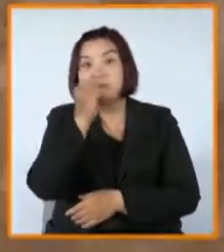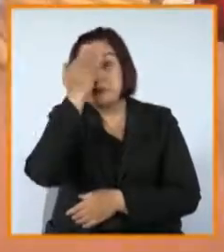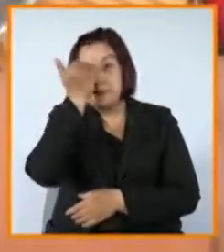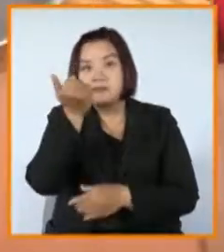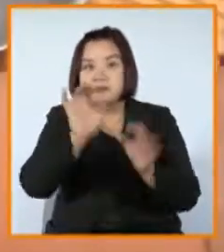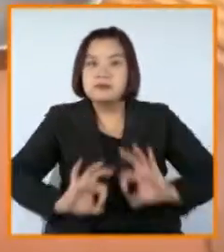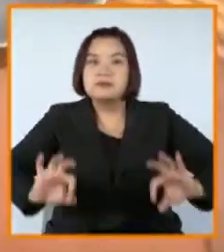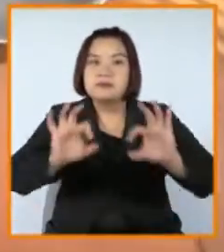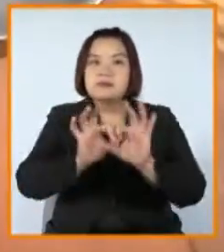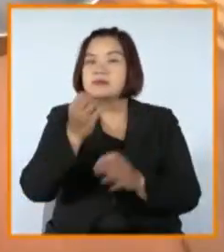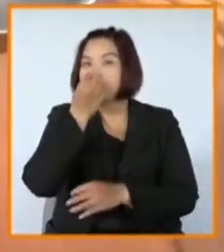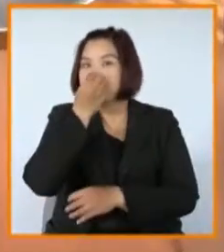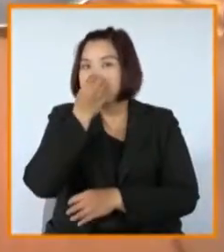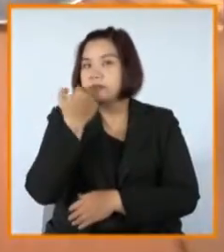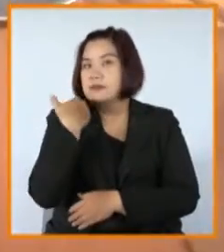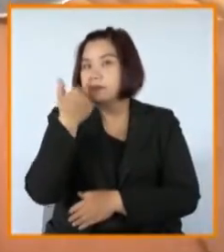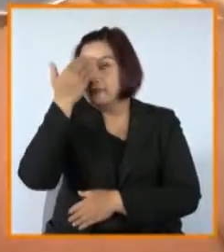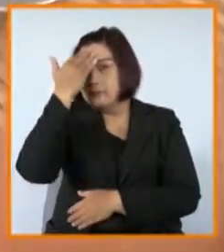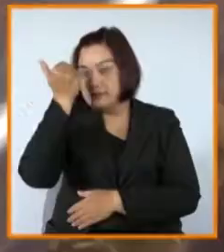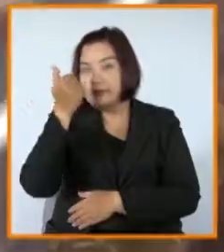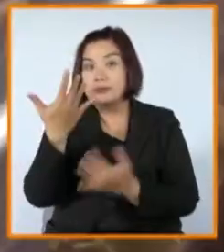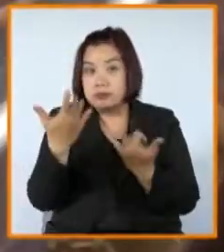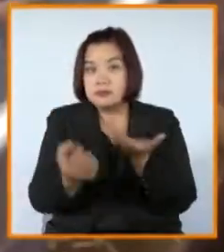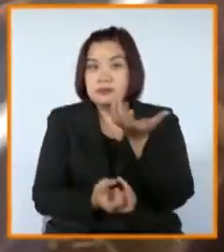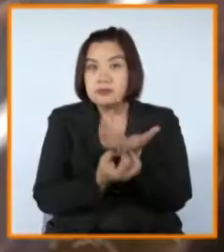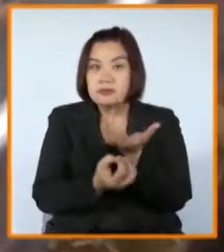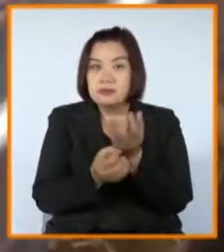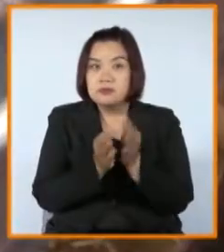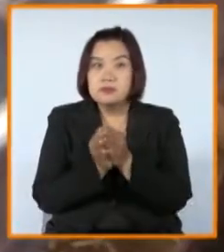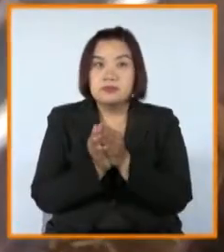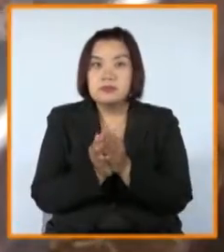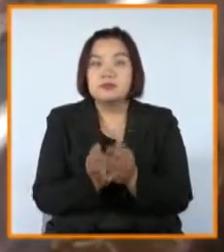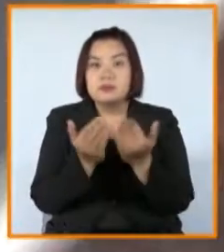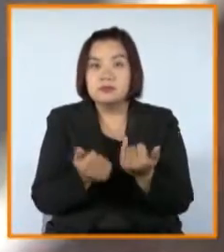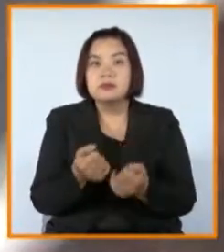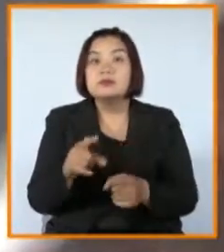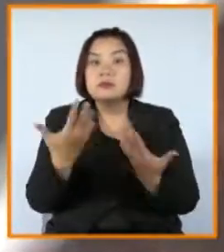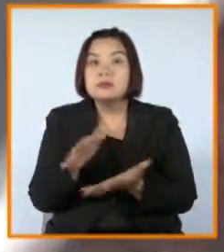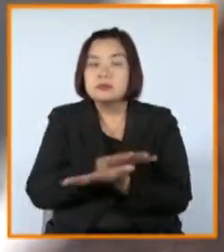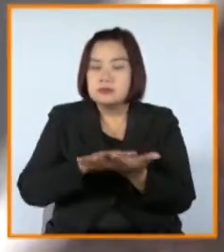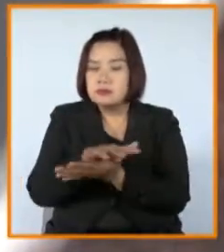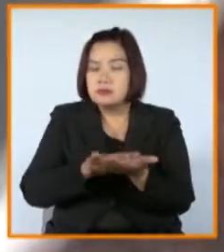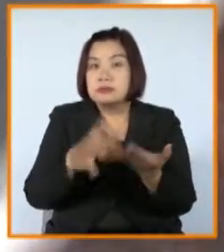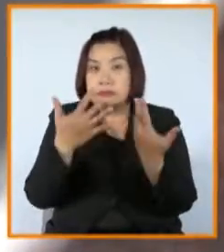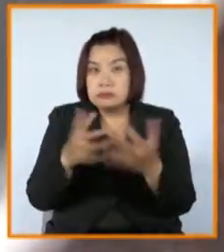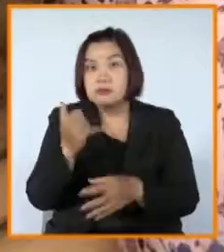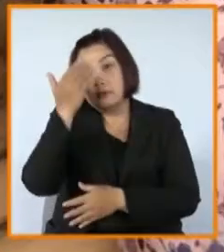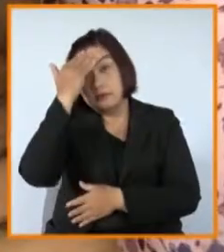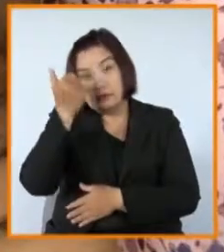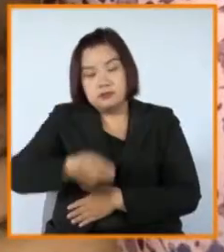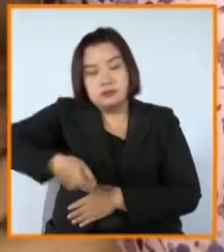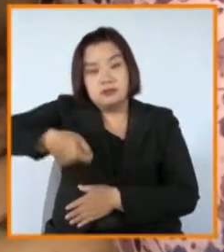นูนี้ซึ่งป้าแตงสอนดีแม่ค้าที่คลองมะเดื่อจังหวัดนครนายกก็นำมาล้างก่อนนะคะให้สะอาดแล้วก็ค่อยเอาไปลวก